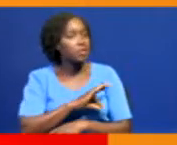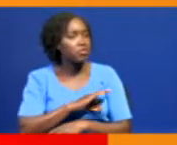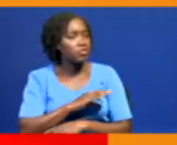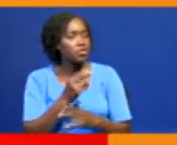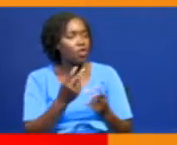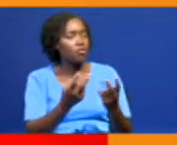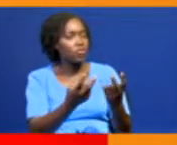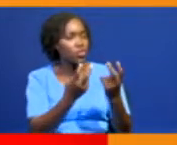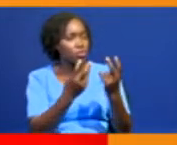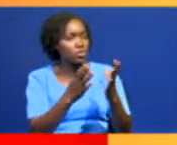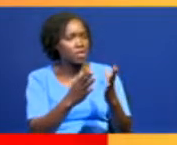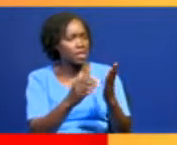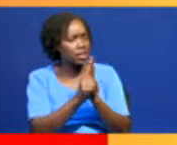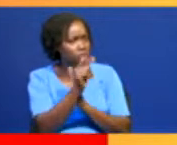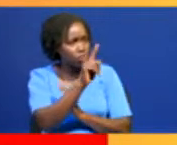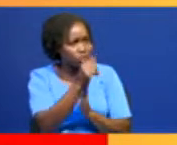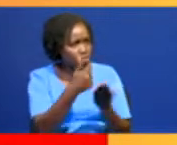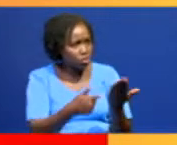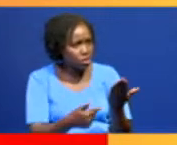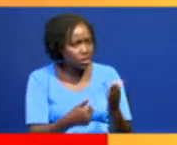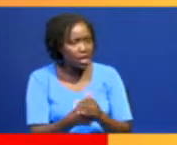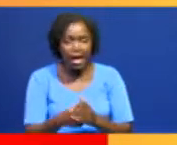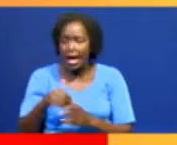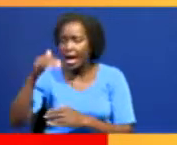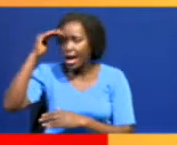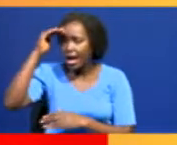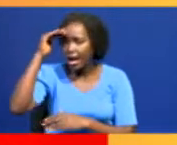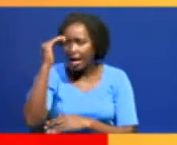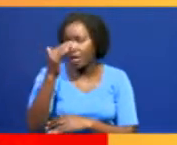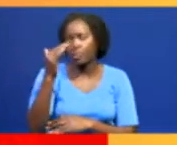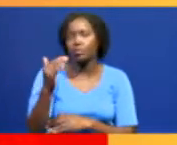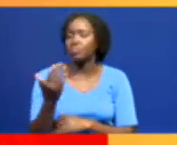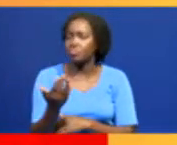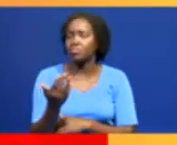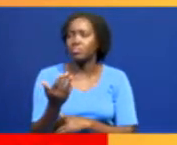pengine jitambulishe. Jambo sana. Na